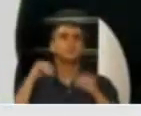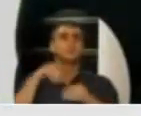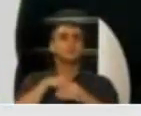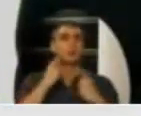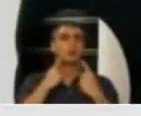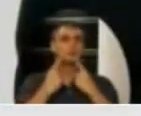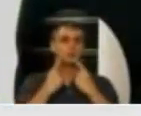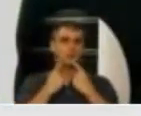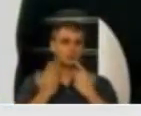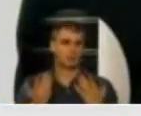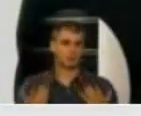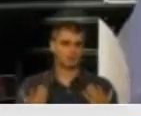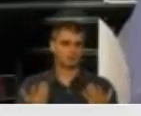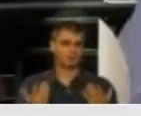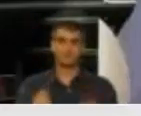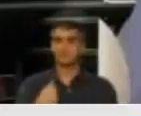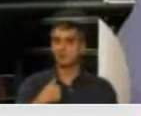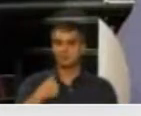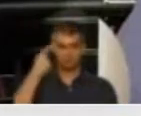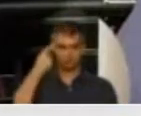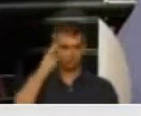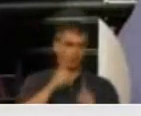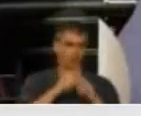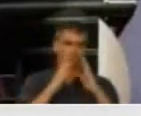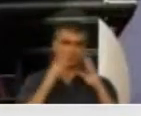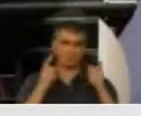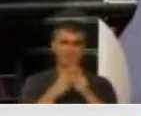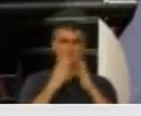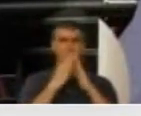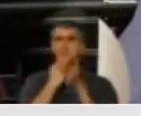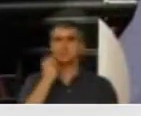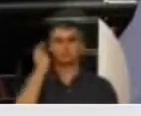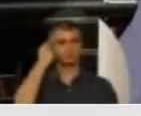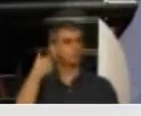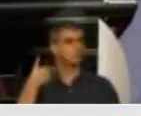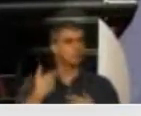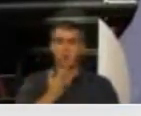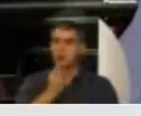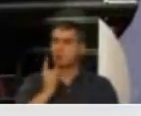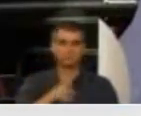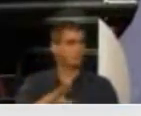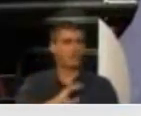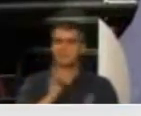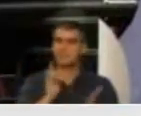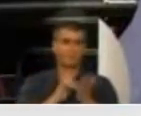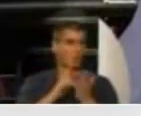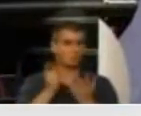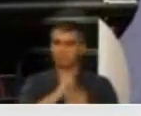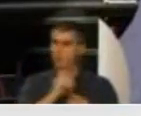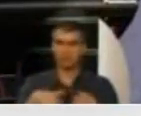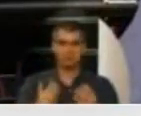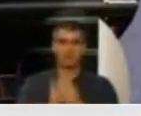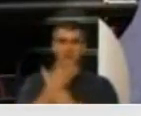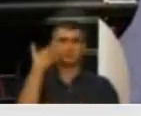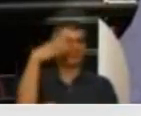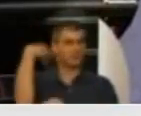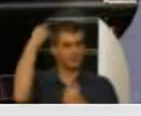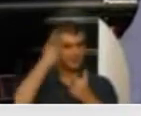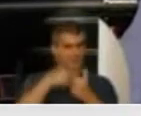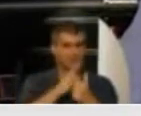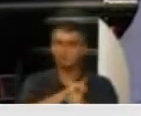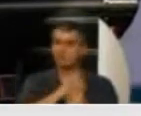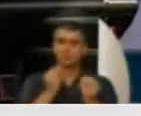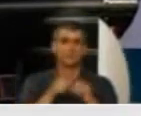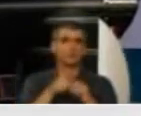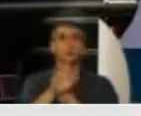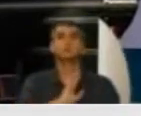ומתן. אני סבור, כמו שהבית היהודי סבור, שאין שום מקום, לא למדינה פלסטינאית ולא לכל דבר